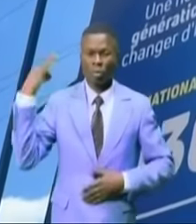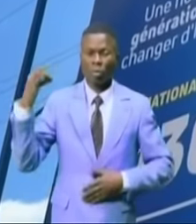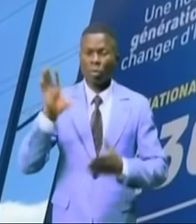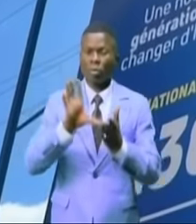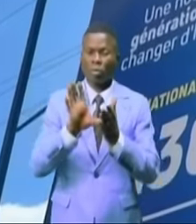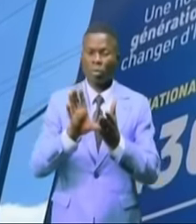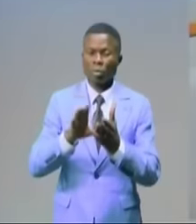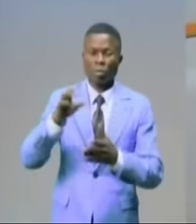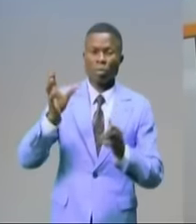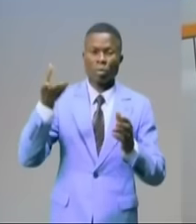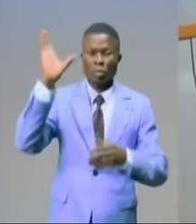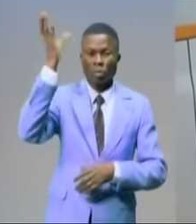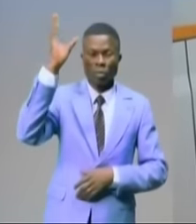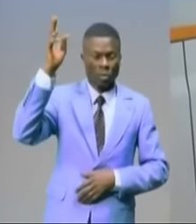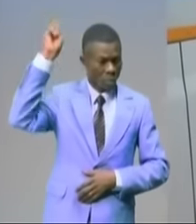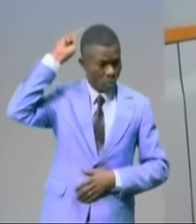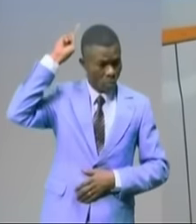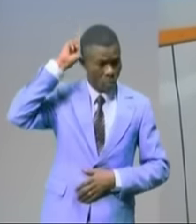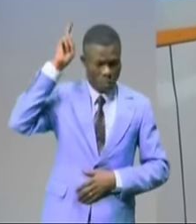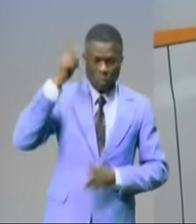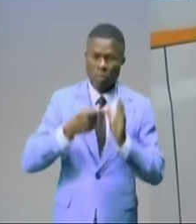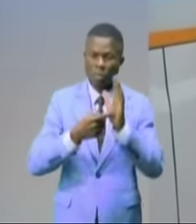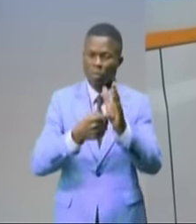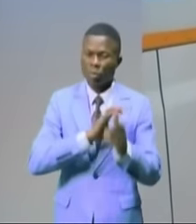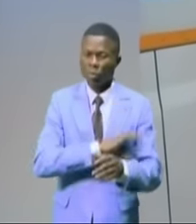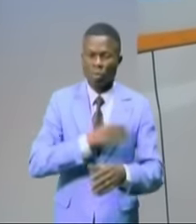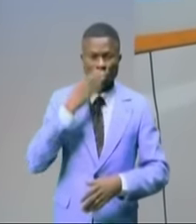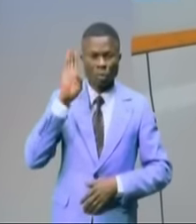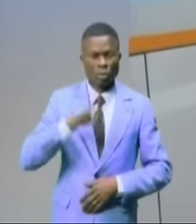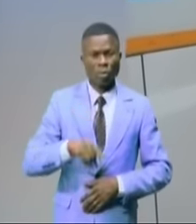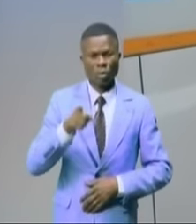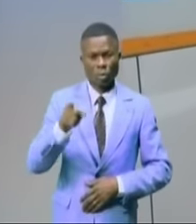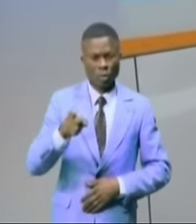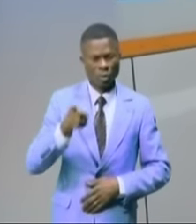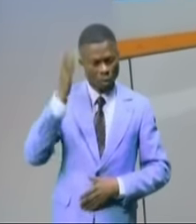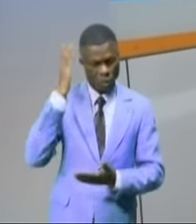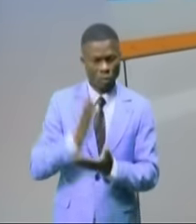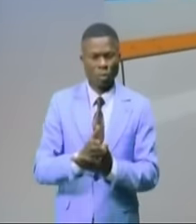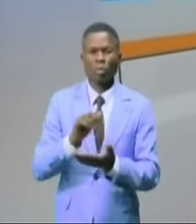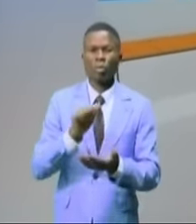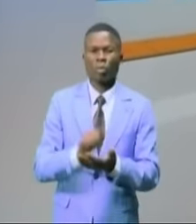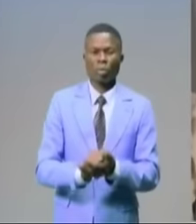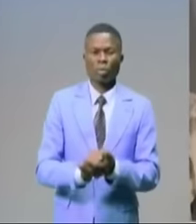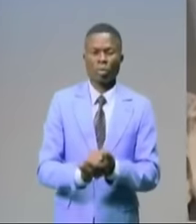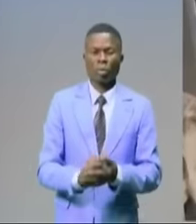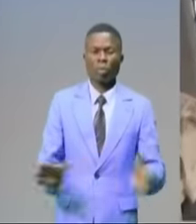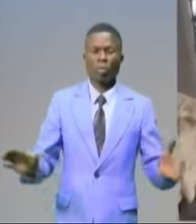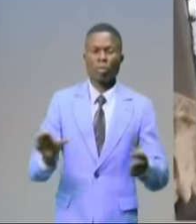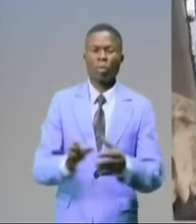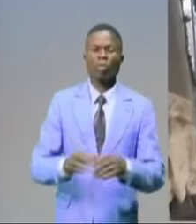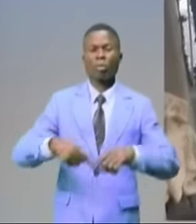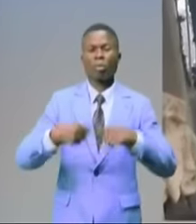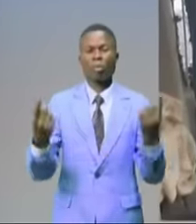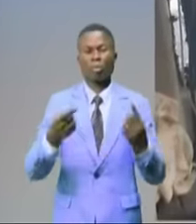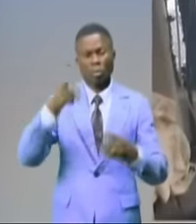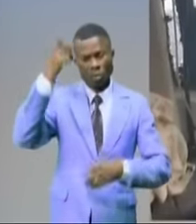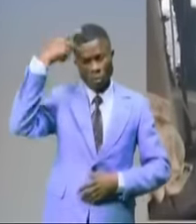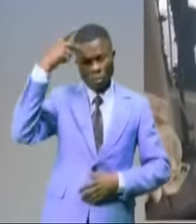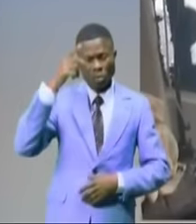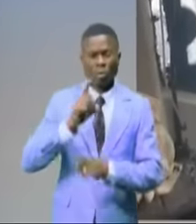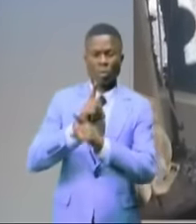images de Colleuzy ne sont qu'un reflet de l'inculture politique qui doit être bannie. Les alliances politiques qui se font et se